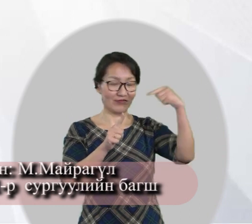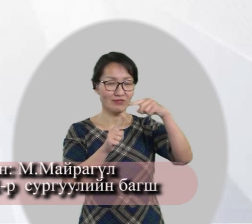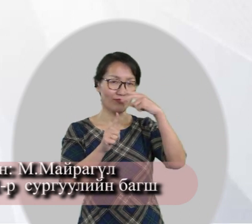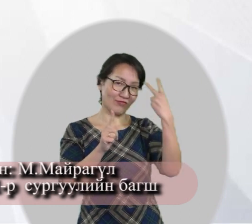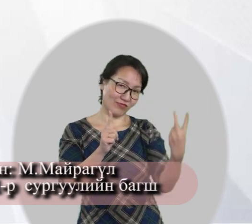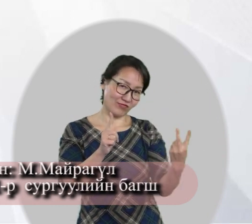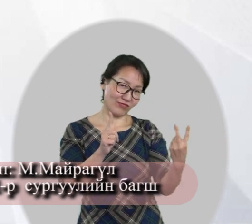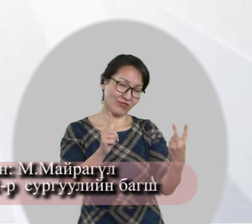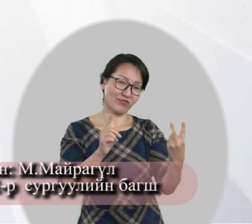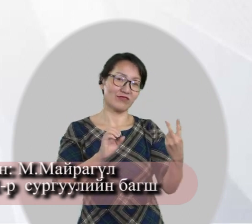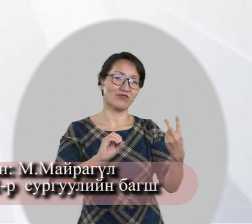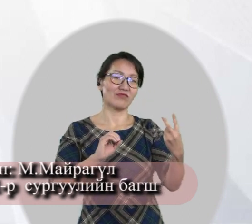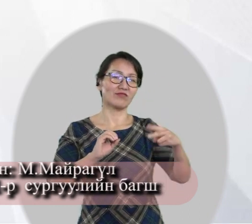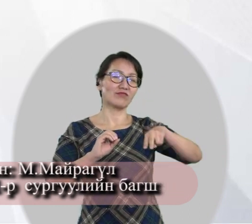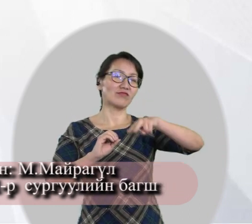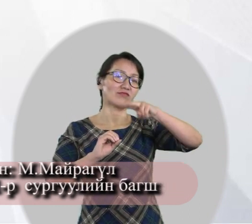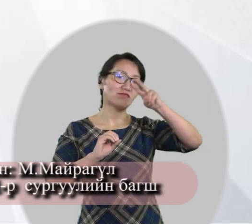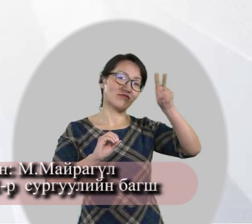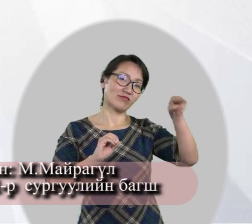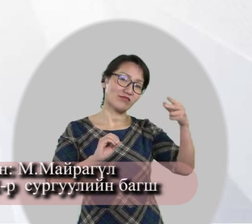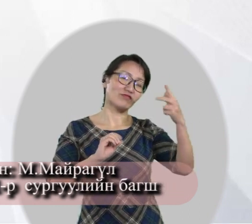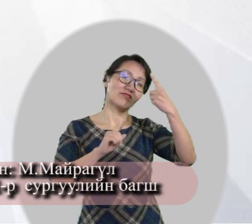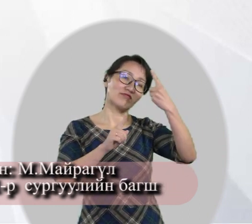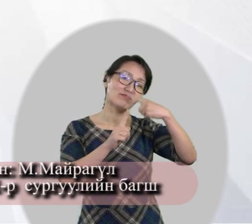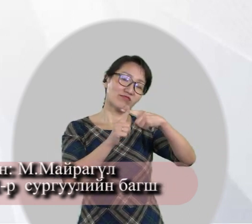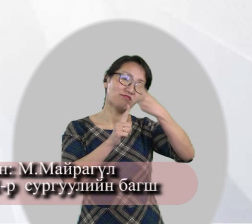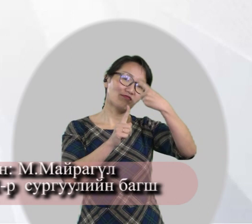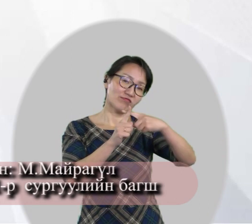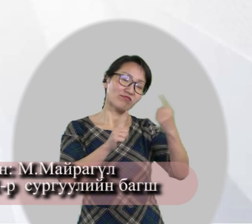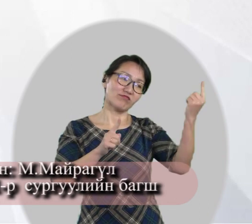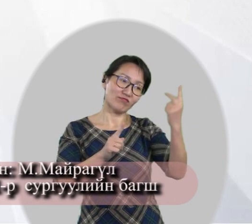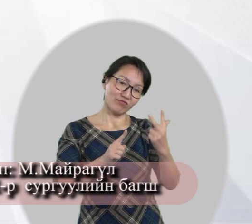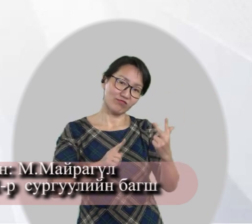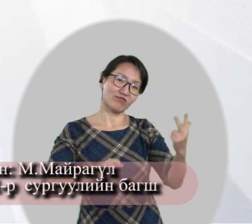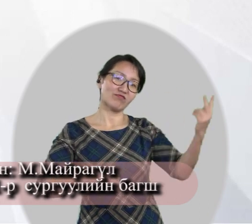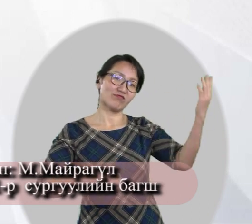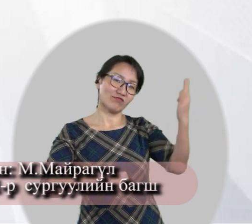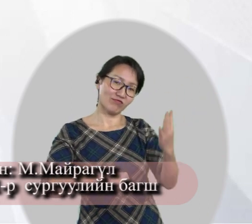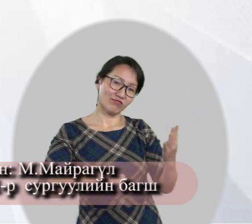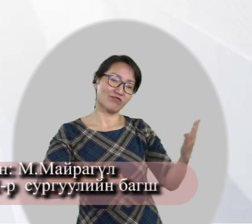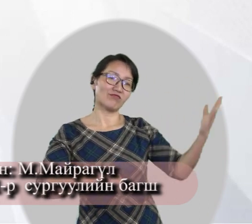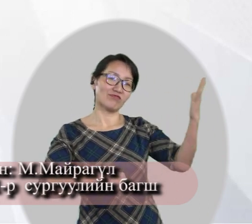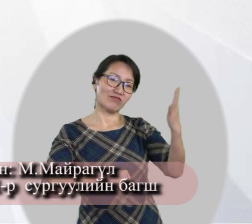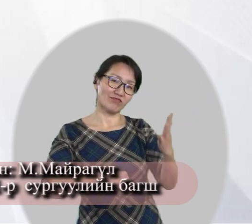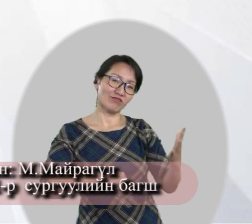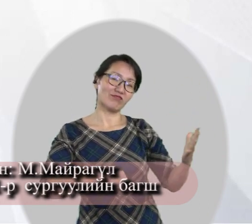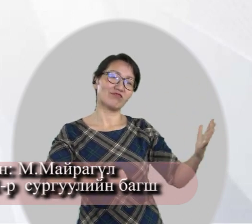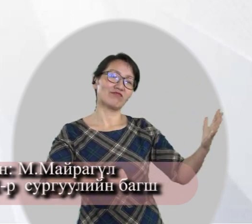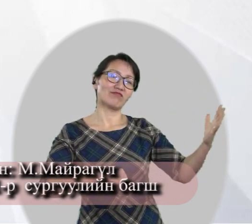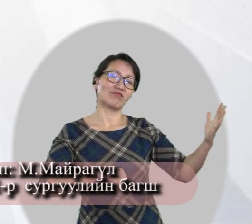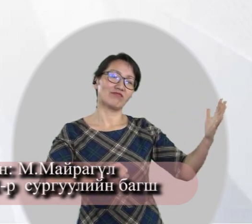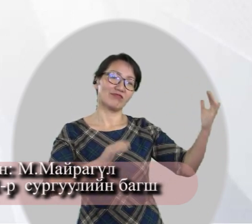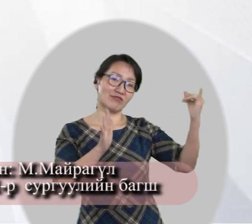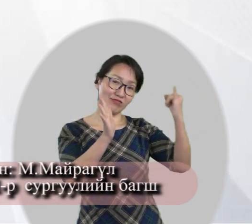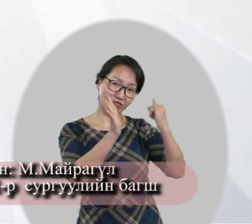Қайта бірлік пен артты, екі. Осылайша, бір-бірлік пен артып, үш,